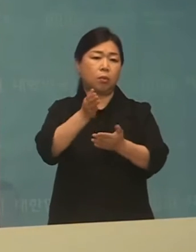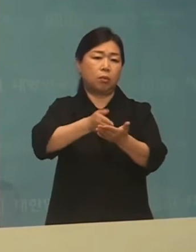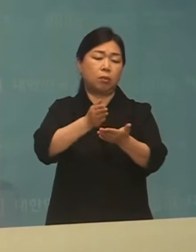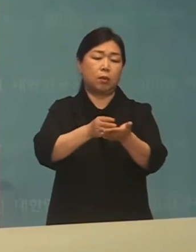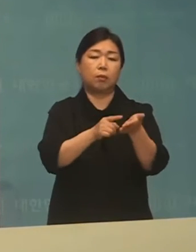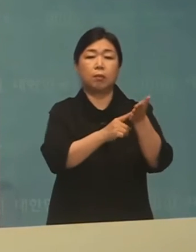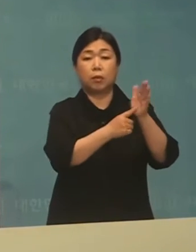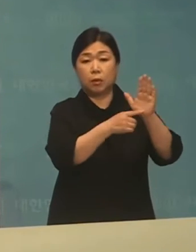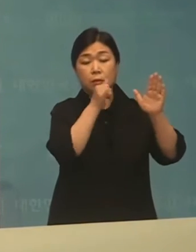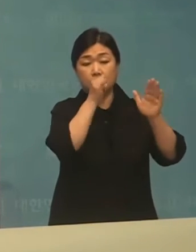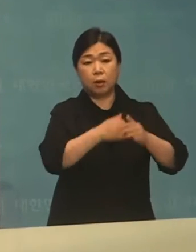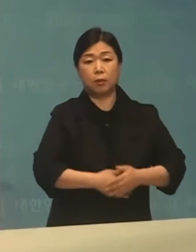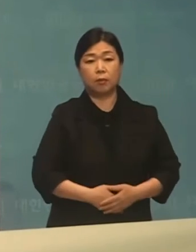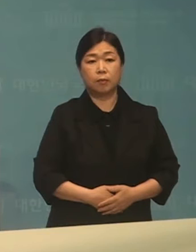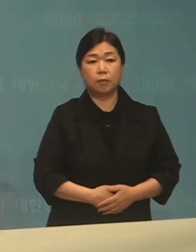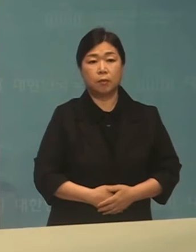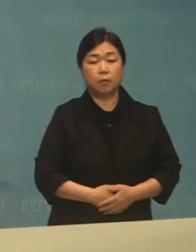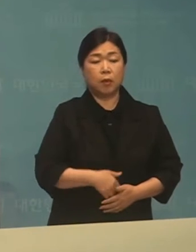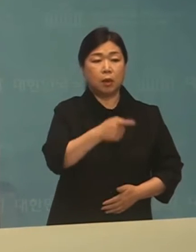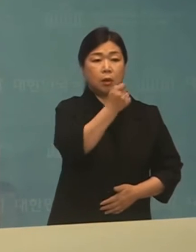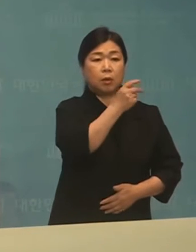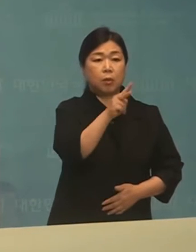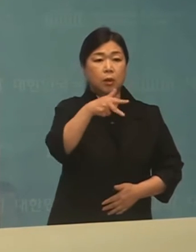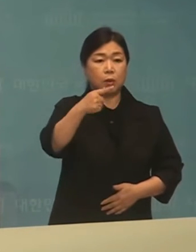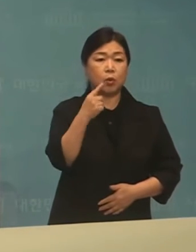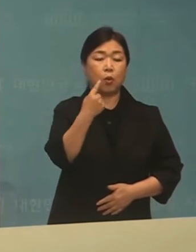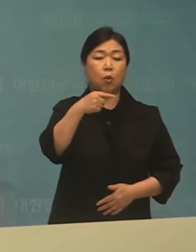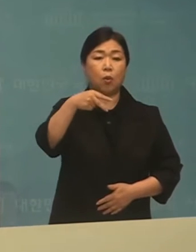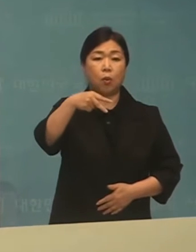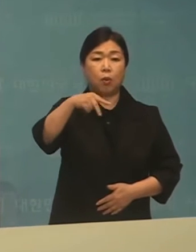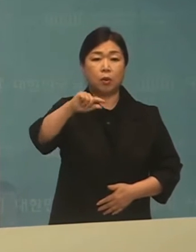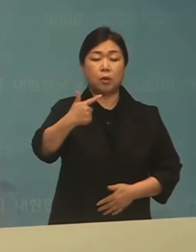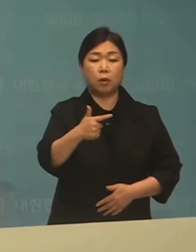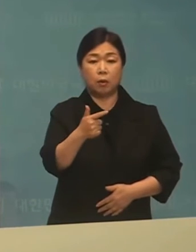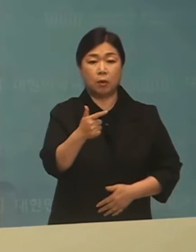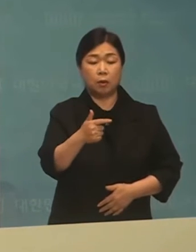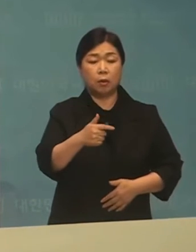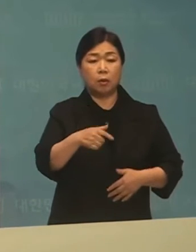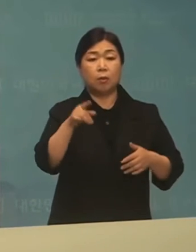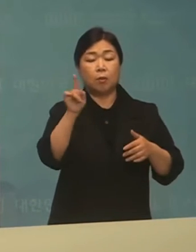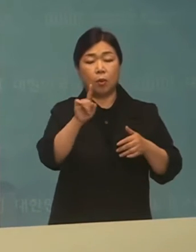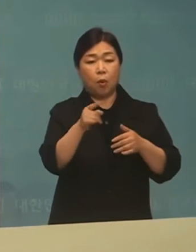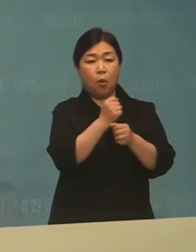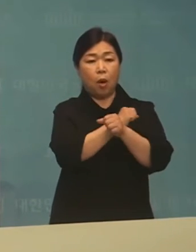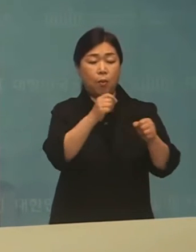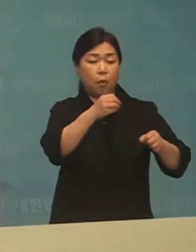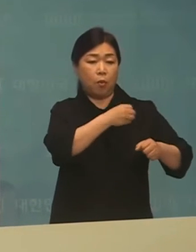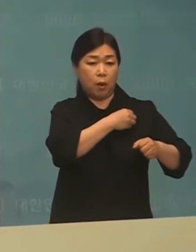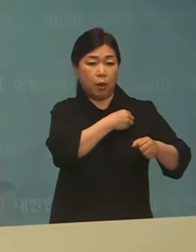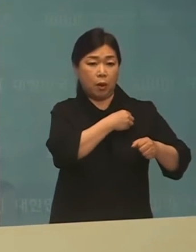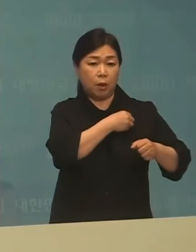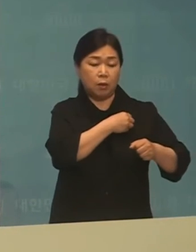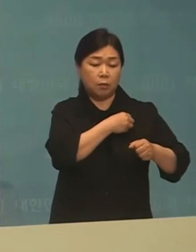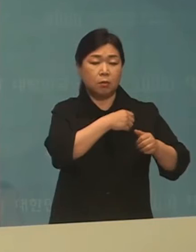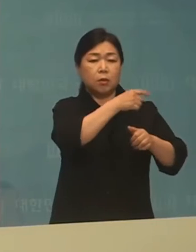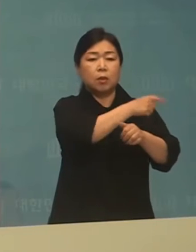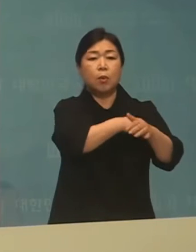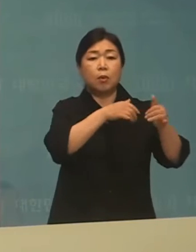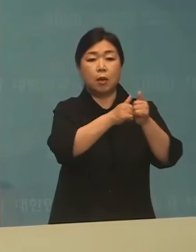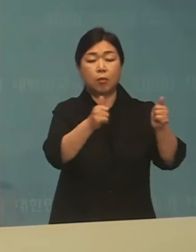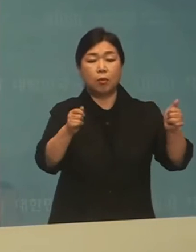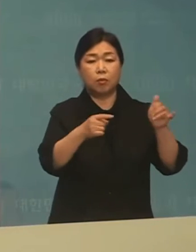TV조선은 박일철 전 회장 당시에 광복현 임원들을 등장시켰습니다.